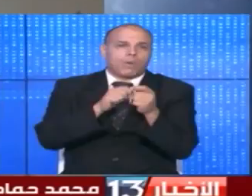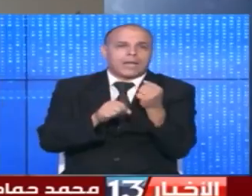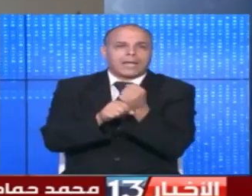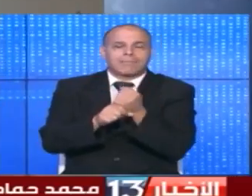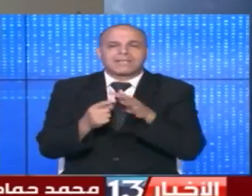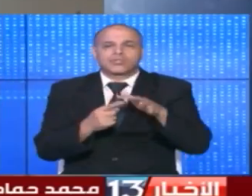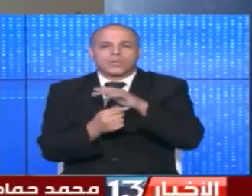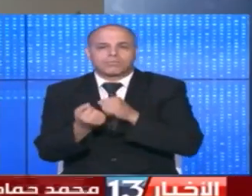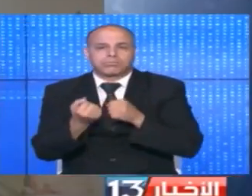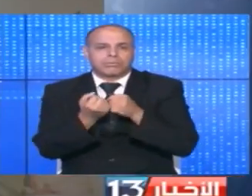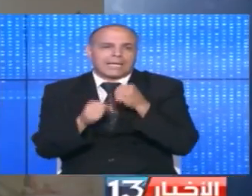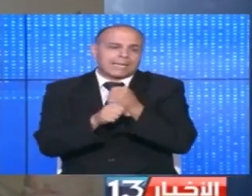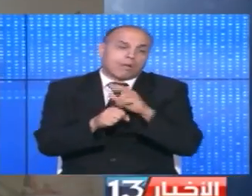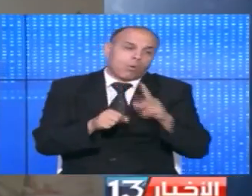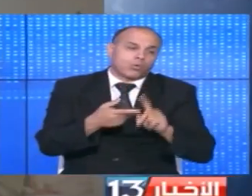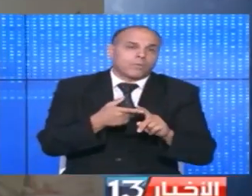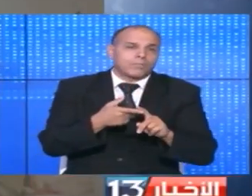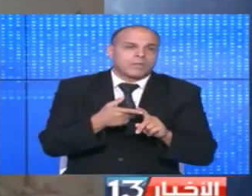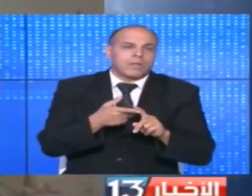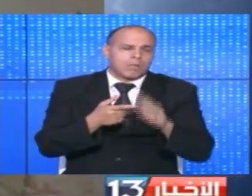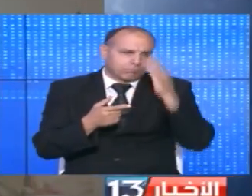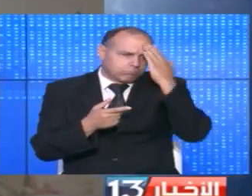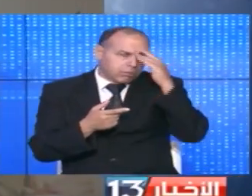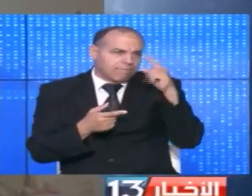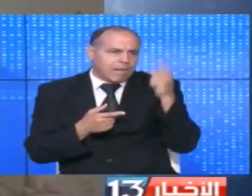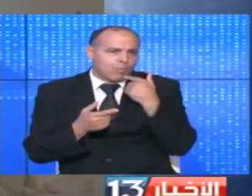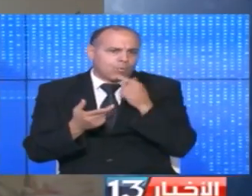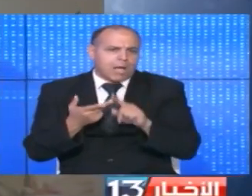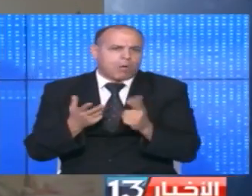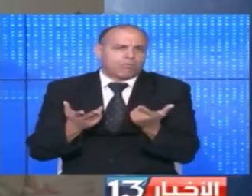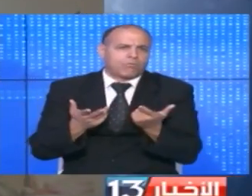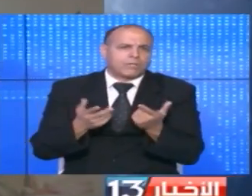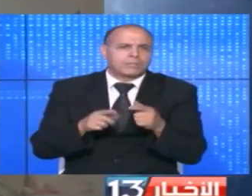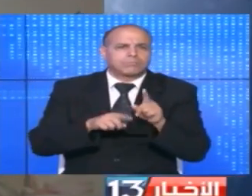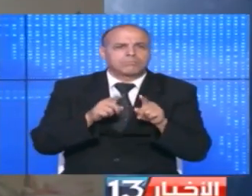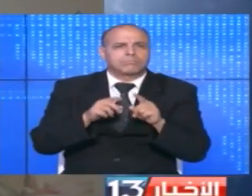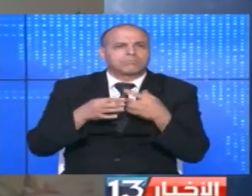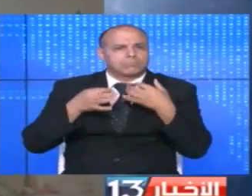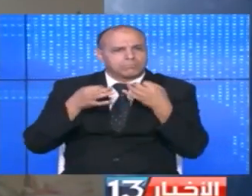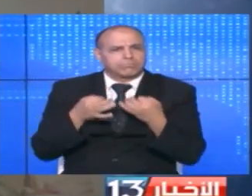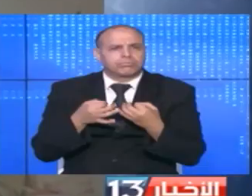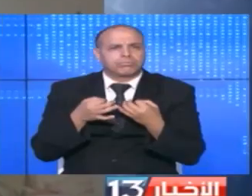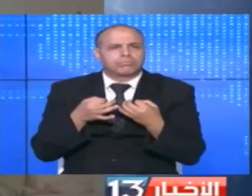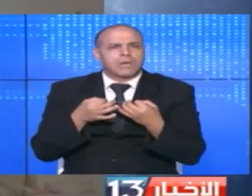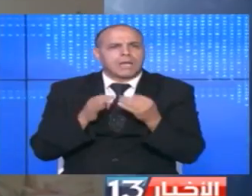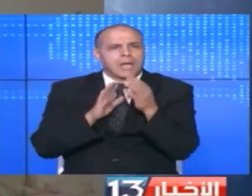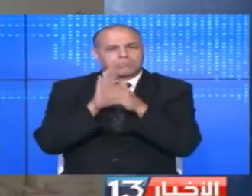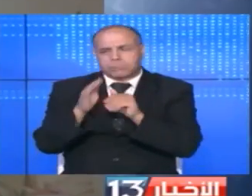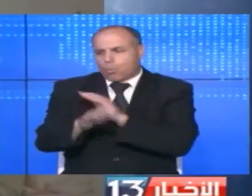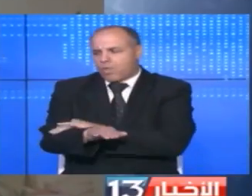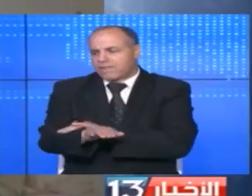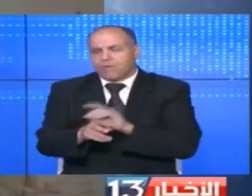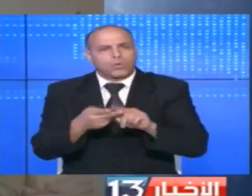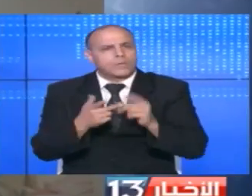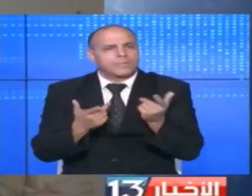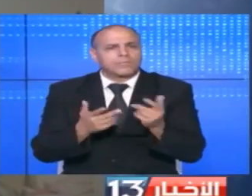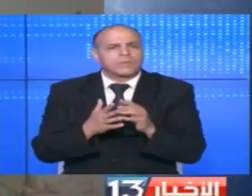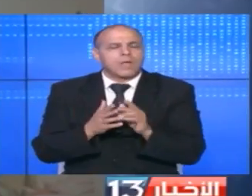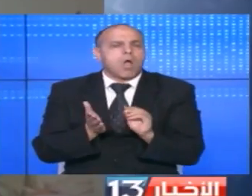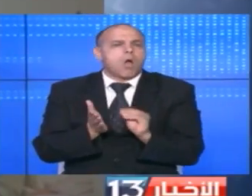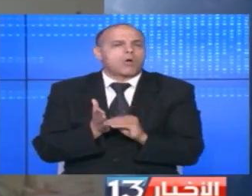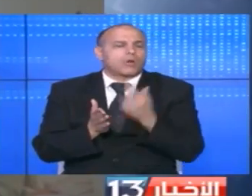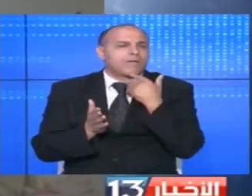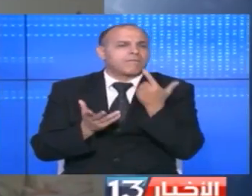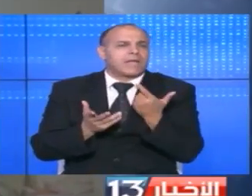الاجتماعيه الى مهنه معترف فيها ب ضمن نطاق اه يعتمد على الرتب الوظيفيه وكذلك اه